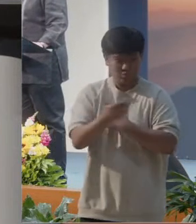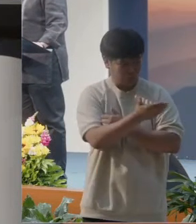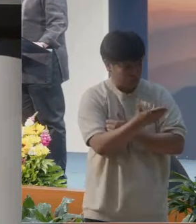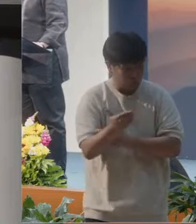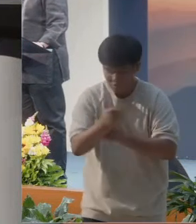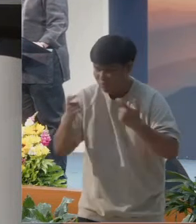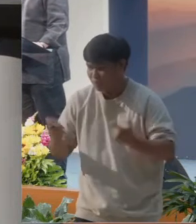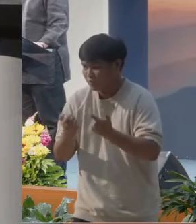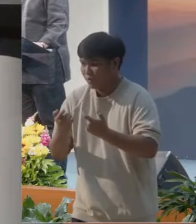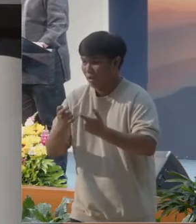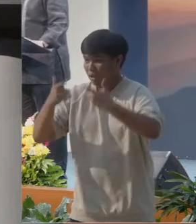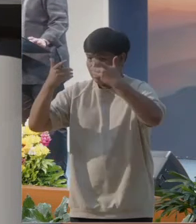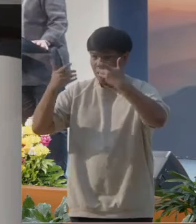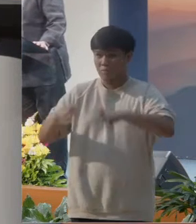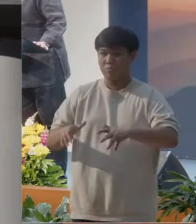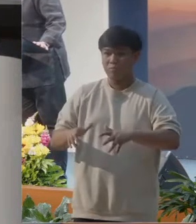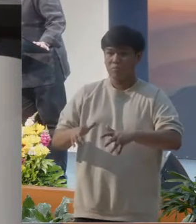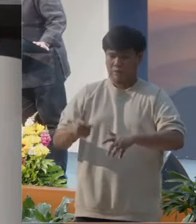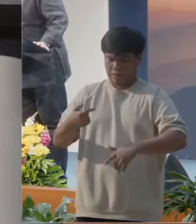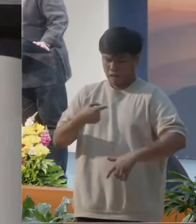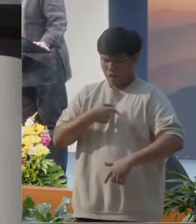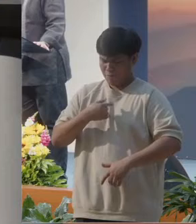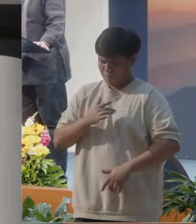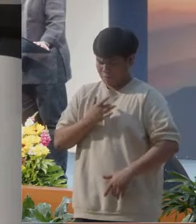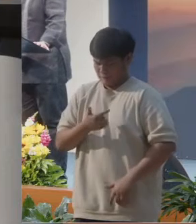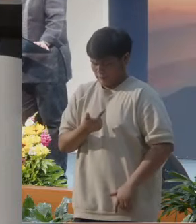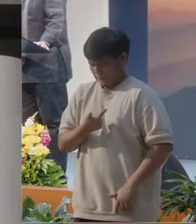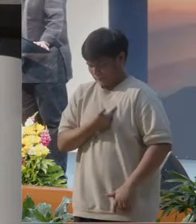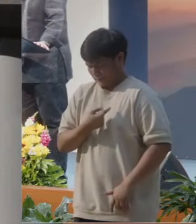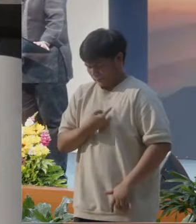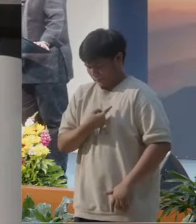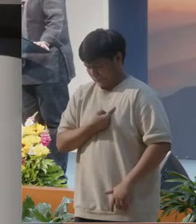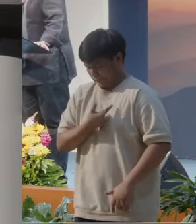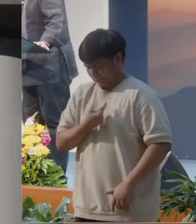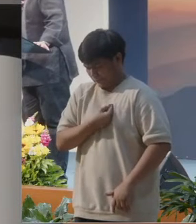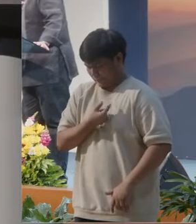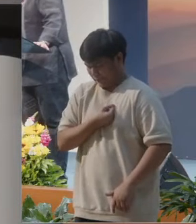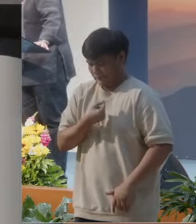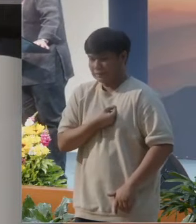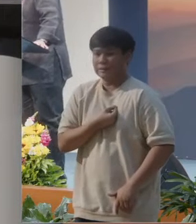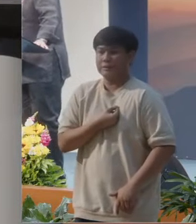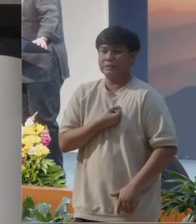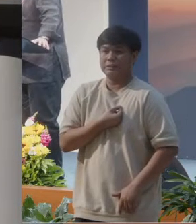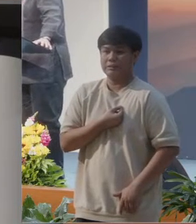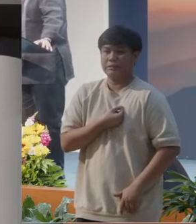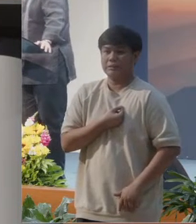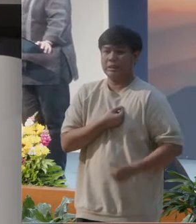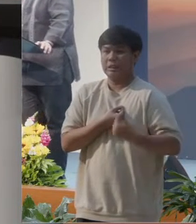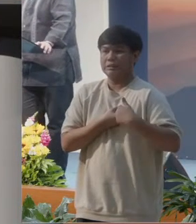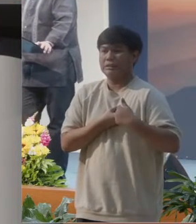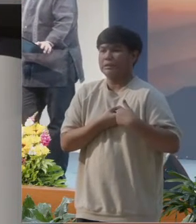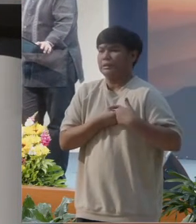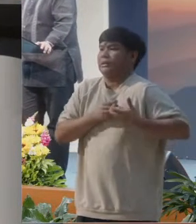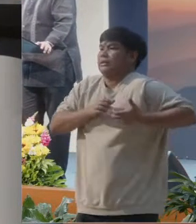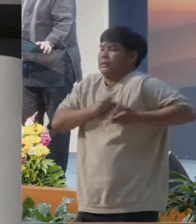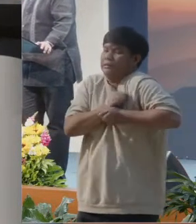ba? At yung tinatawag nating guilty kayo. Yung pong guilt na yon ang papatay po sa